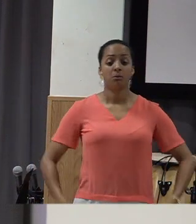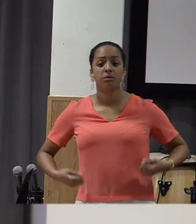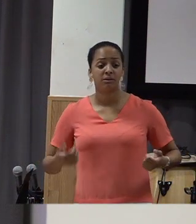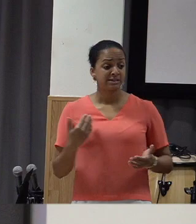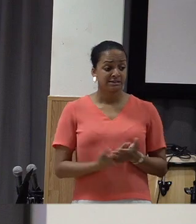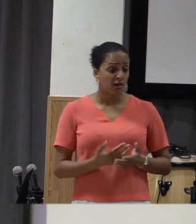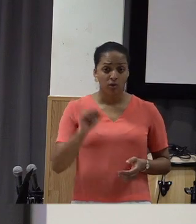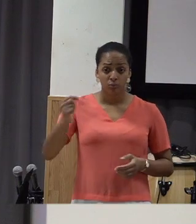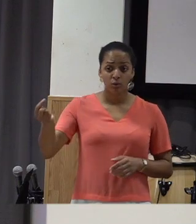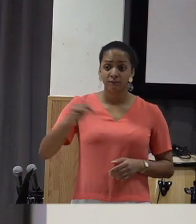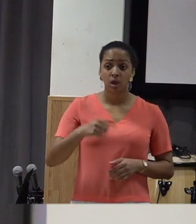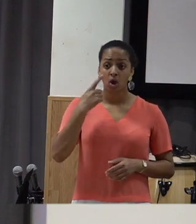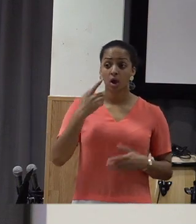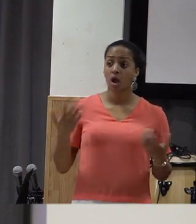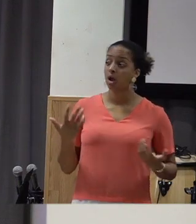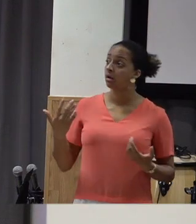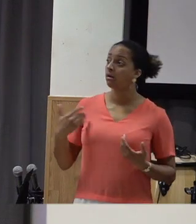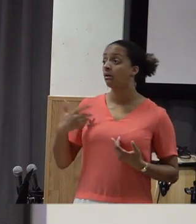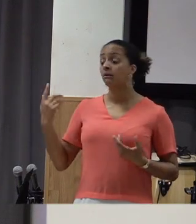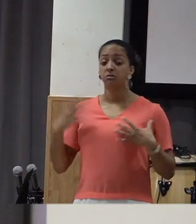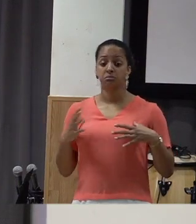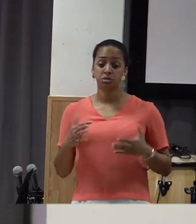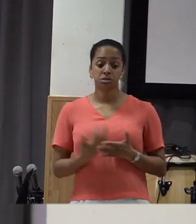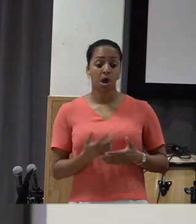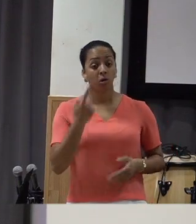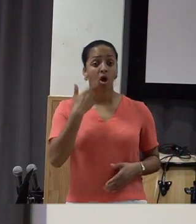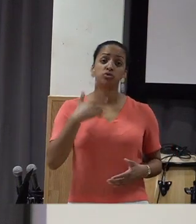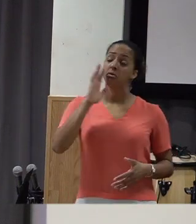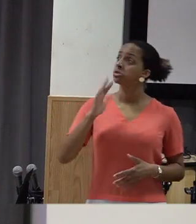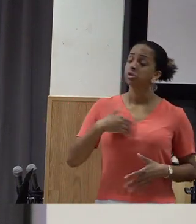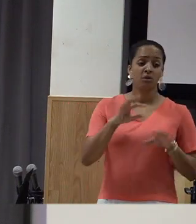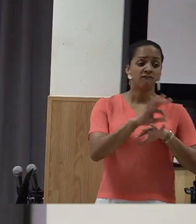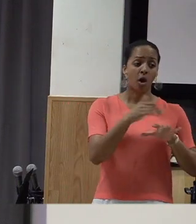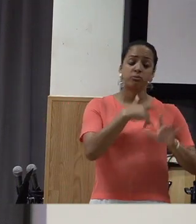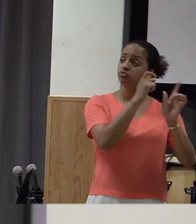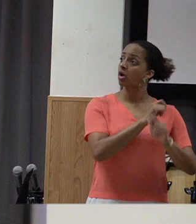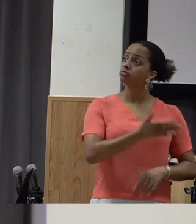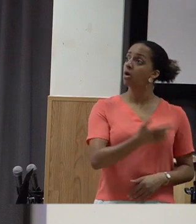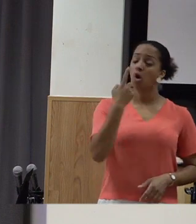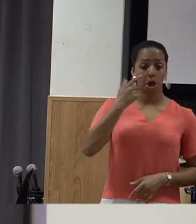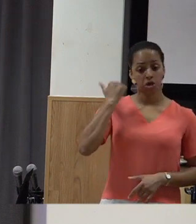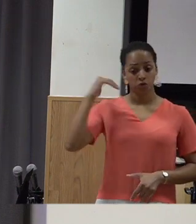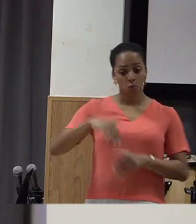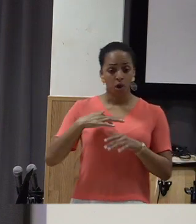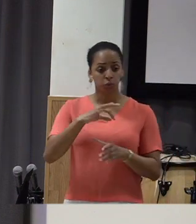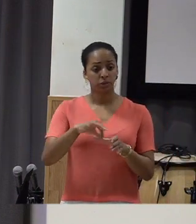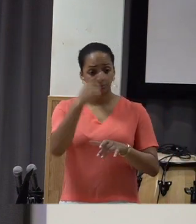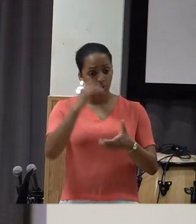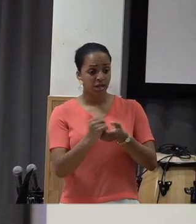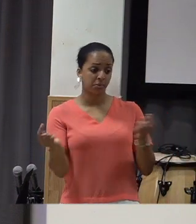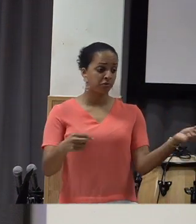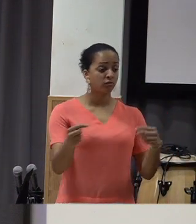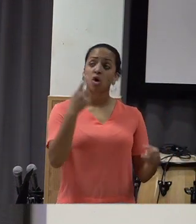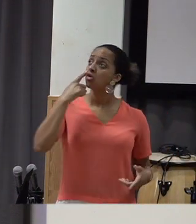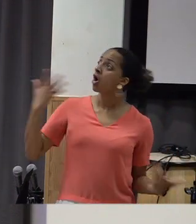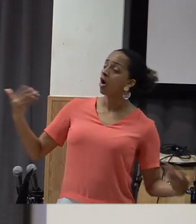peux venir à Dieu en disant « Seigneur, regarde, je suis une personne bonne. Seigneur, regarde, je suis gentil avec ma femme. Seigneur, regarde, hier soir, j'ai cuisiné pour mes amis. » Tout